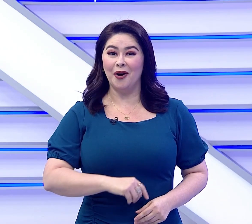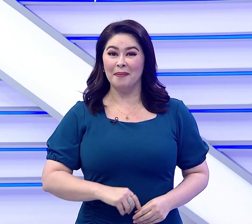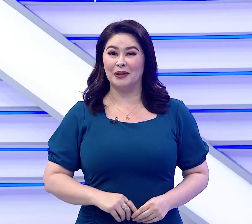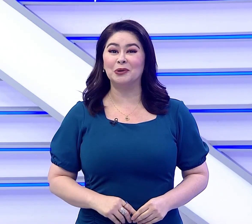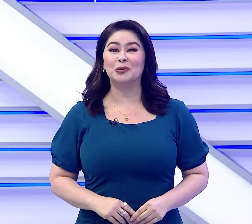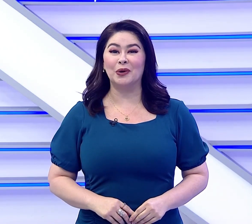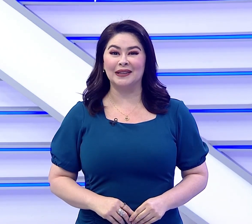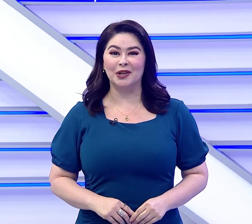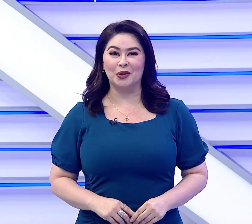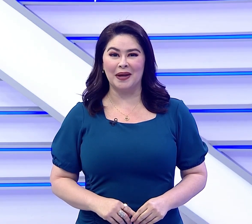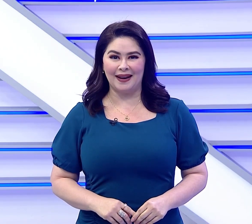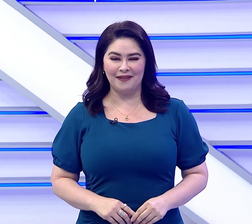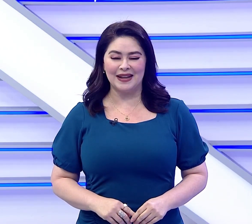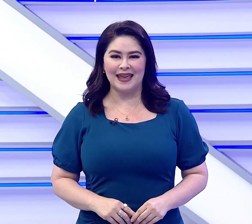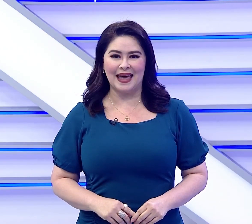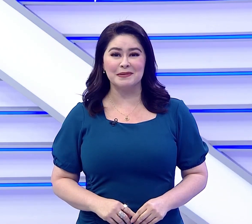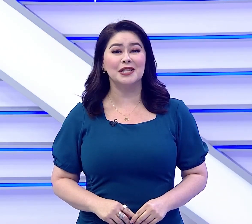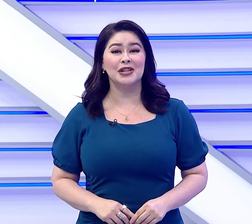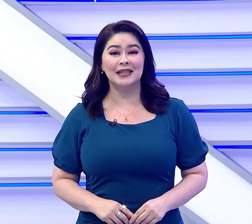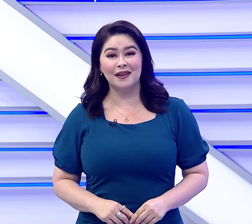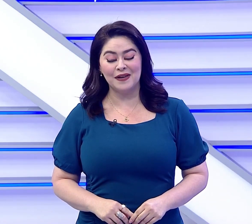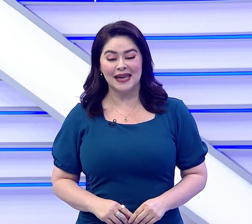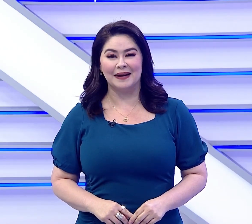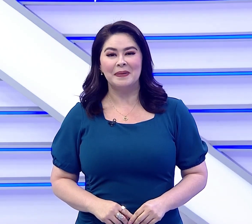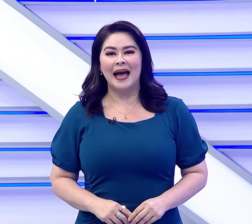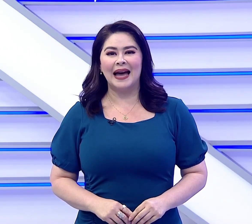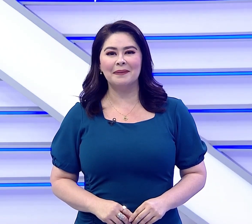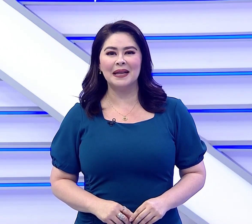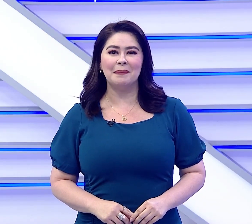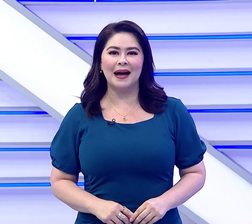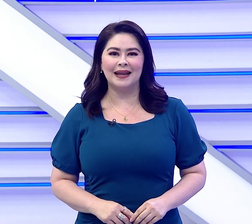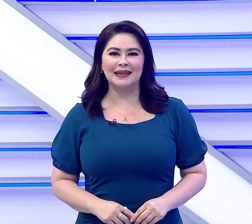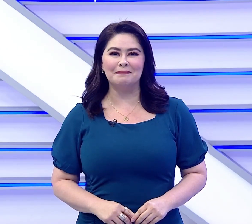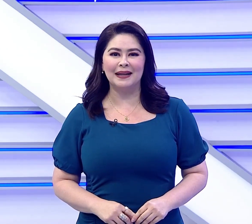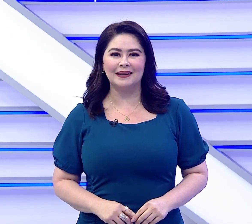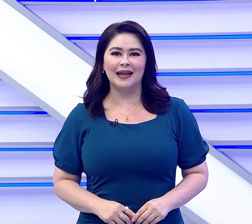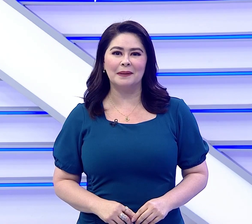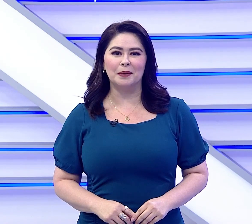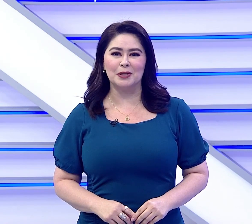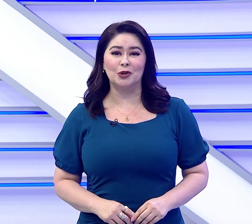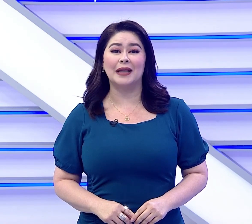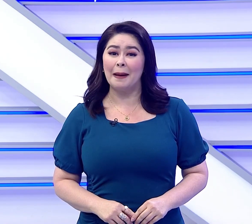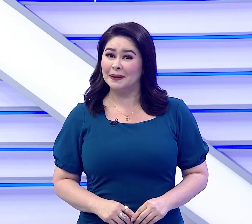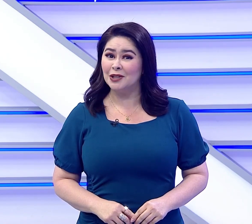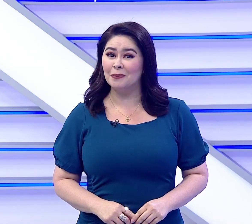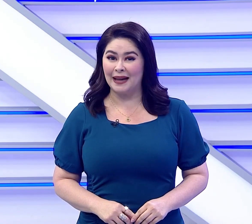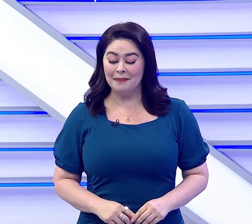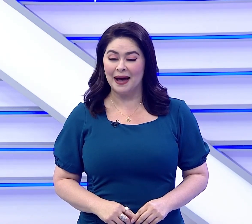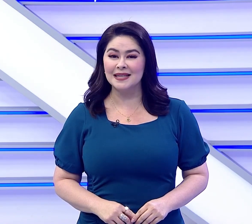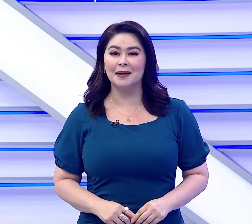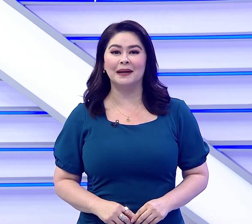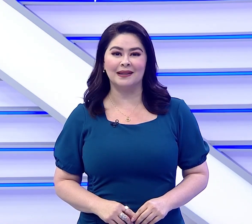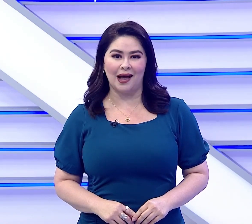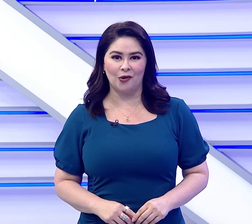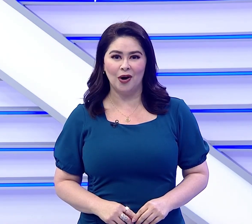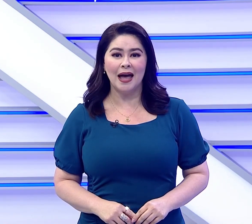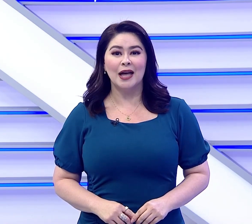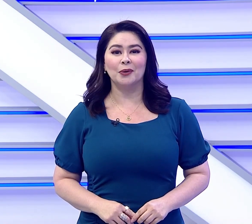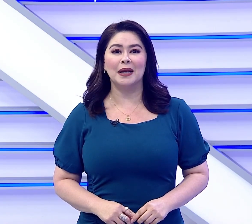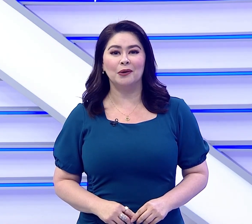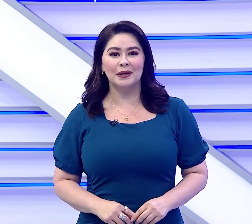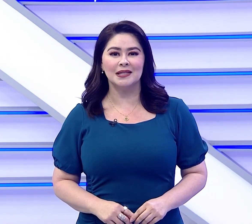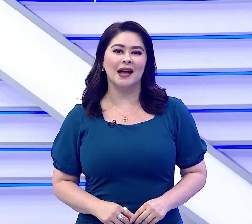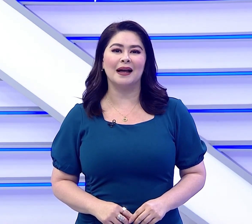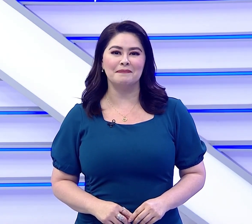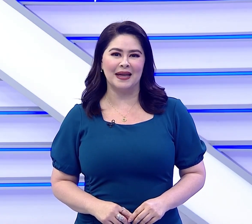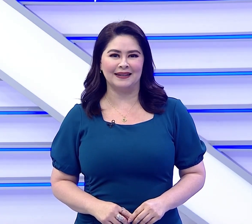Balita ko, may tututukan kayo tuwing 11 a.m. sa GTV. Alamin ang mahalagang balita at impormasyong dapat ninyong malaman sa Balita ko